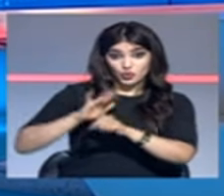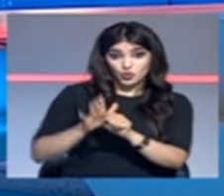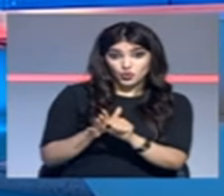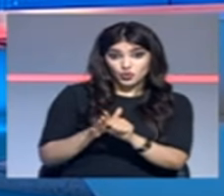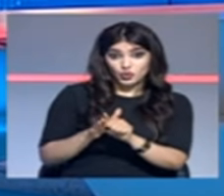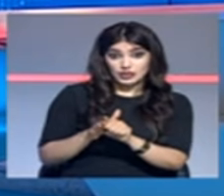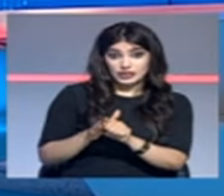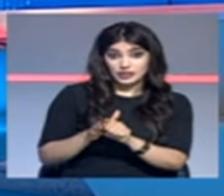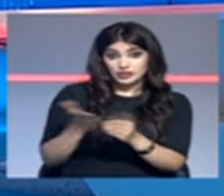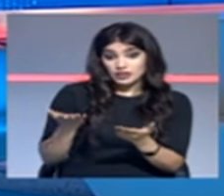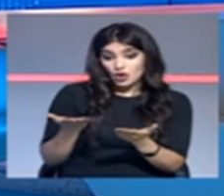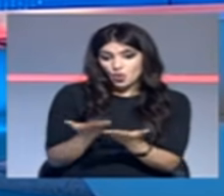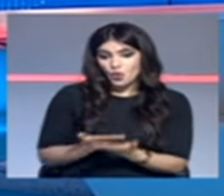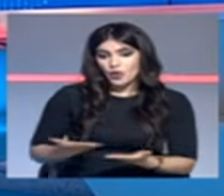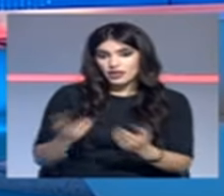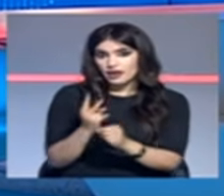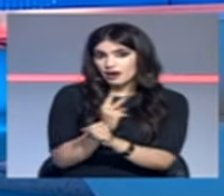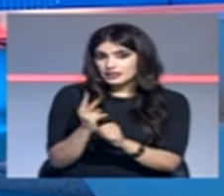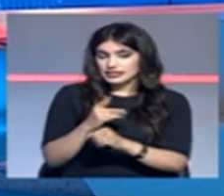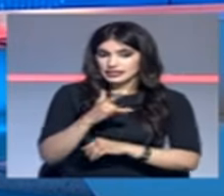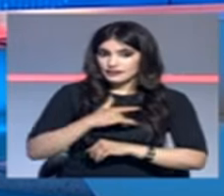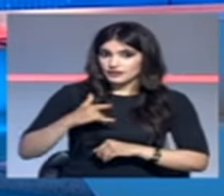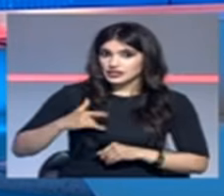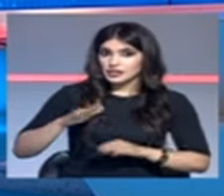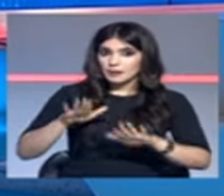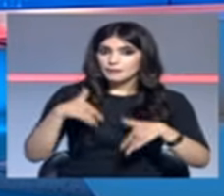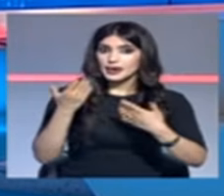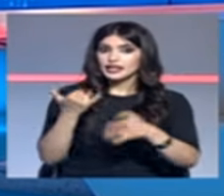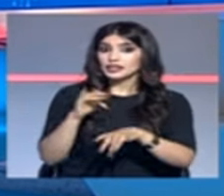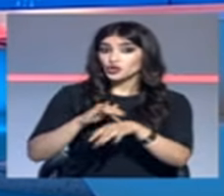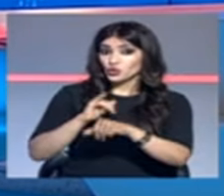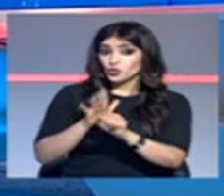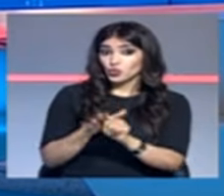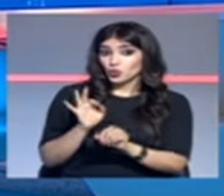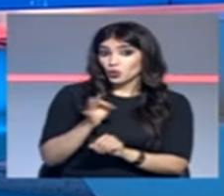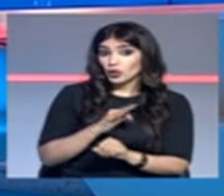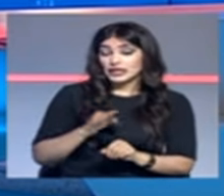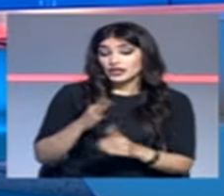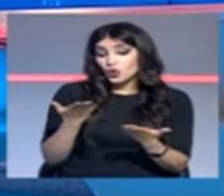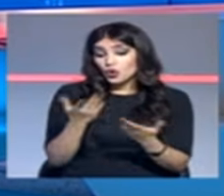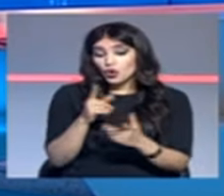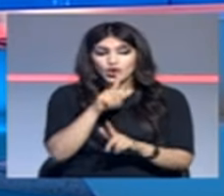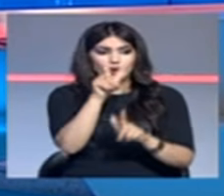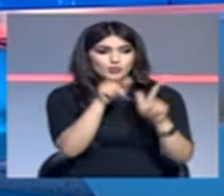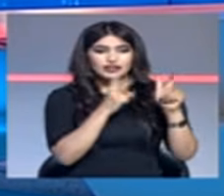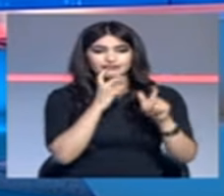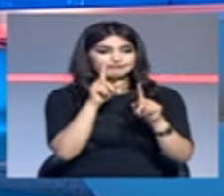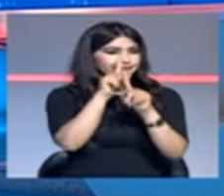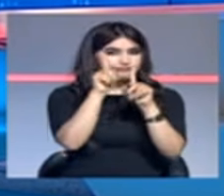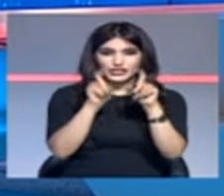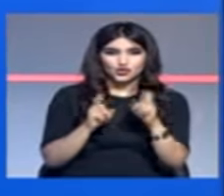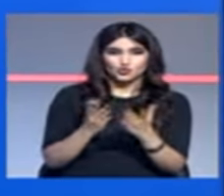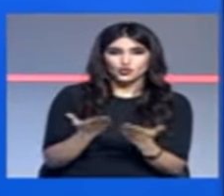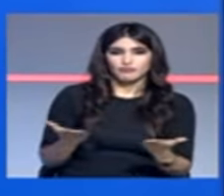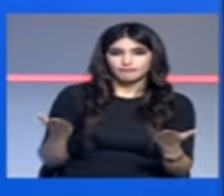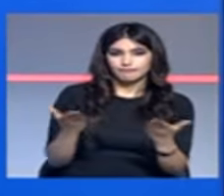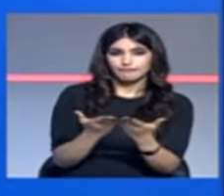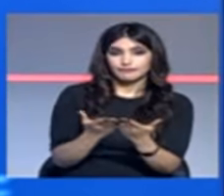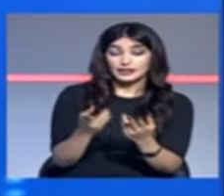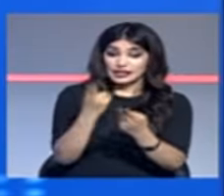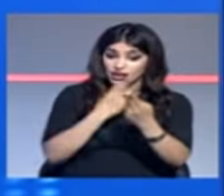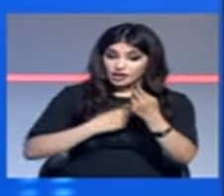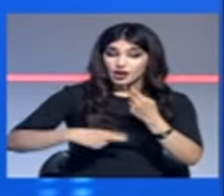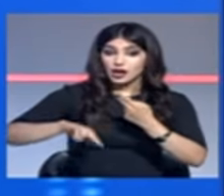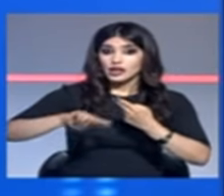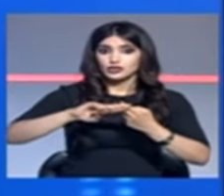المتلقي للتلقيح إلى وضعية حرجة أثناء إصابته بالفيروس يعني اليوم المواطن يتساءل هو تو الشيء